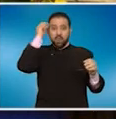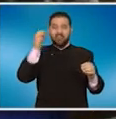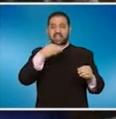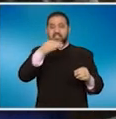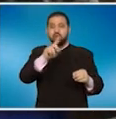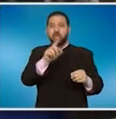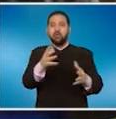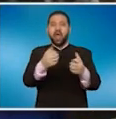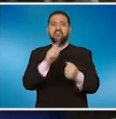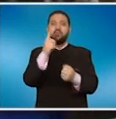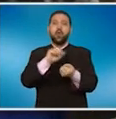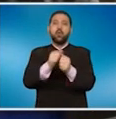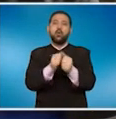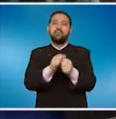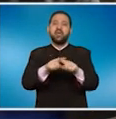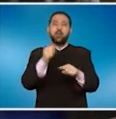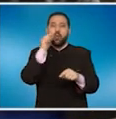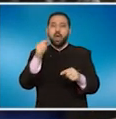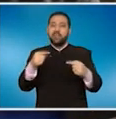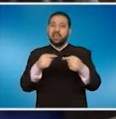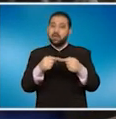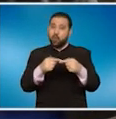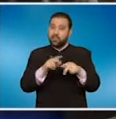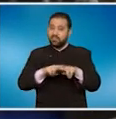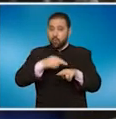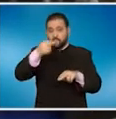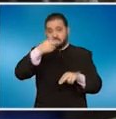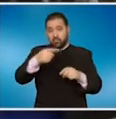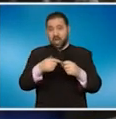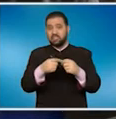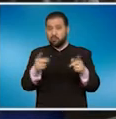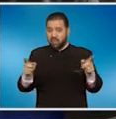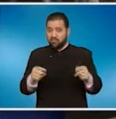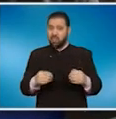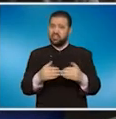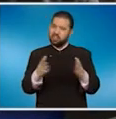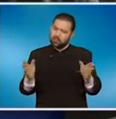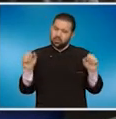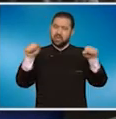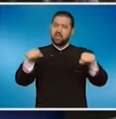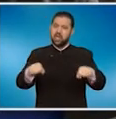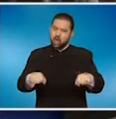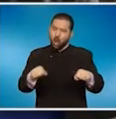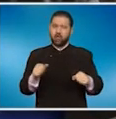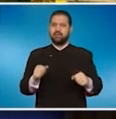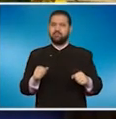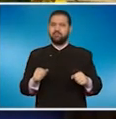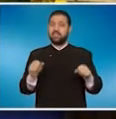avem o luptă cu oamenii, ci împotriva, și a citat dumneavoastră acolo deja, începătorilor,